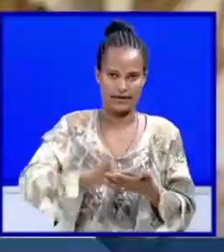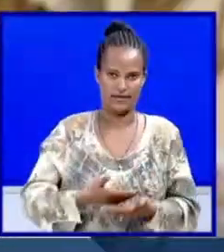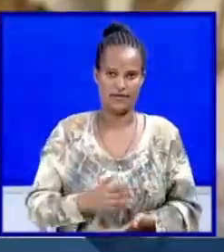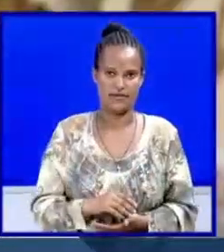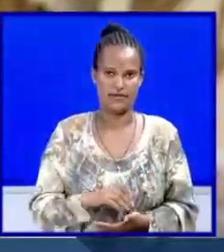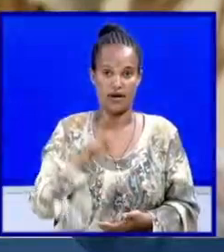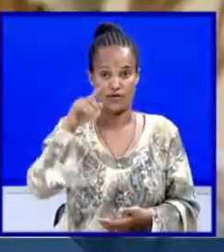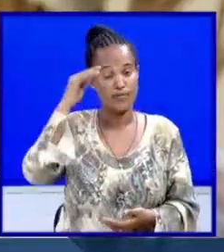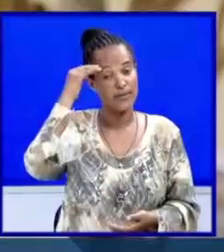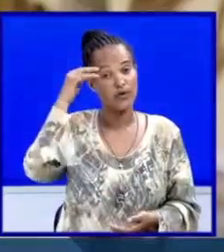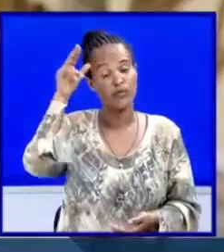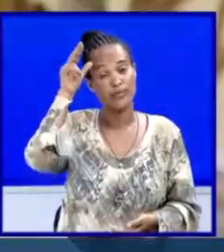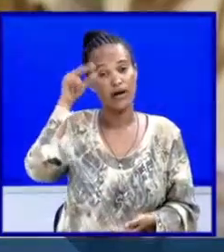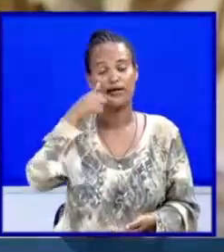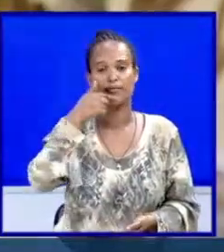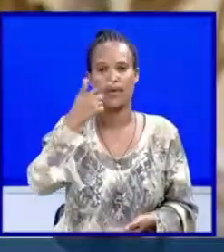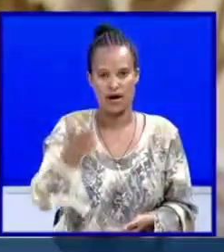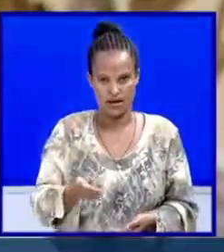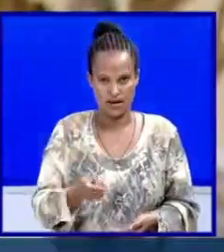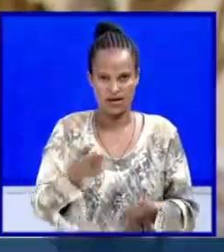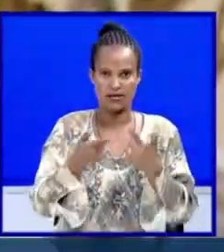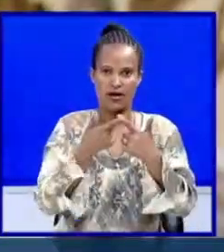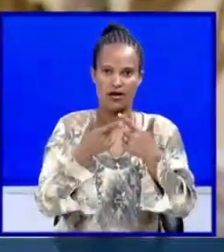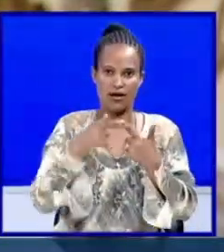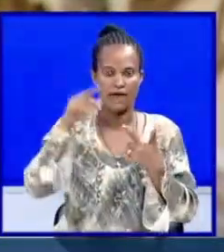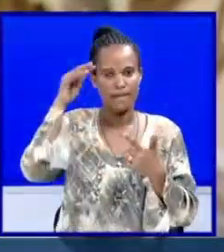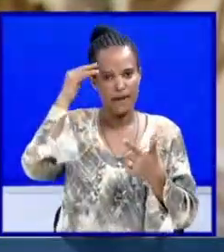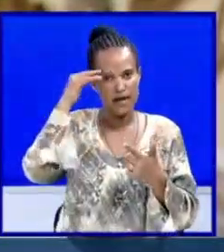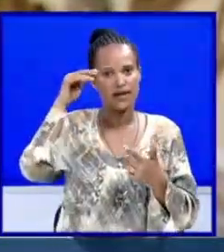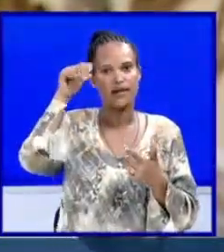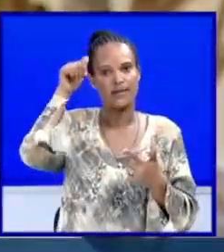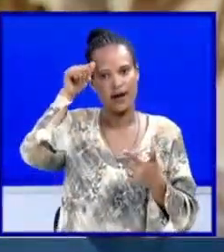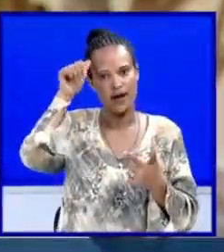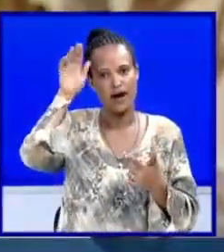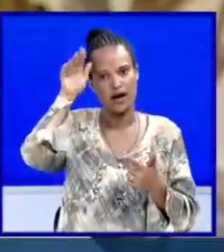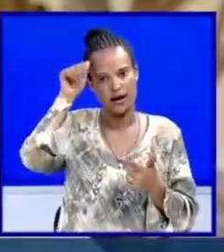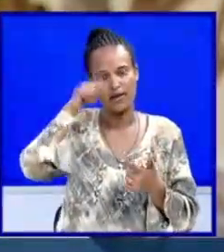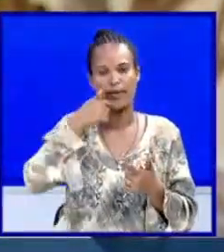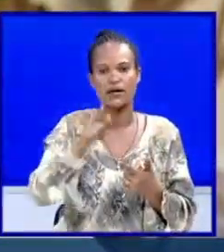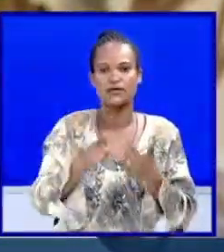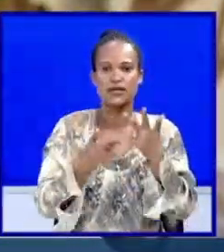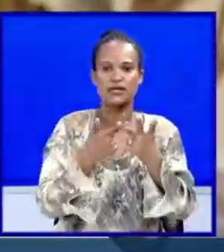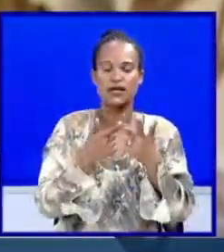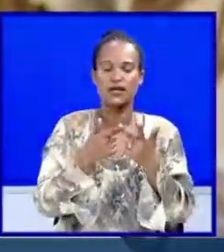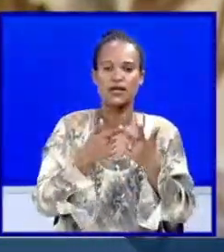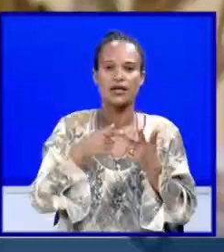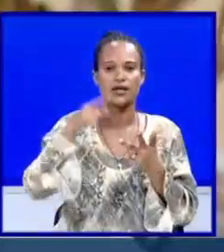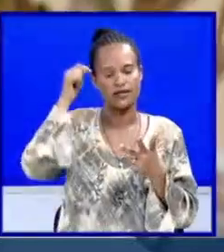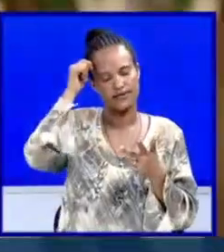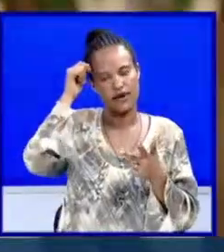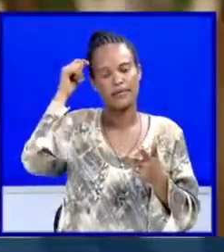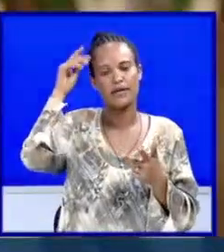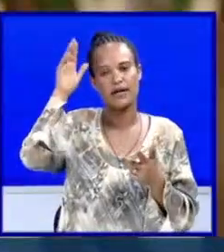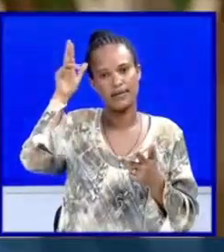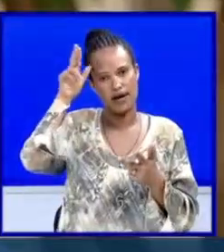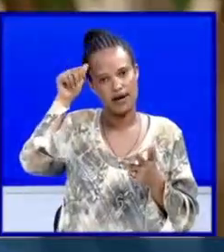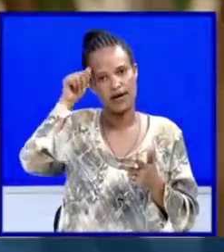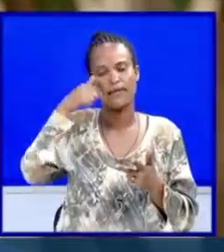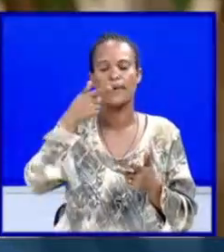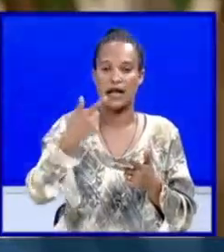ሓደ መብራህቲ ገብረአንያ ይበሃል እቲ ኸልኣይ ከዓ መሓር ገብረአንያ ይበሃል ሳልሳይ ከዓ ደስተኣለዎን ገብረአንያ ይበሃል ኣነ